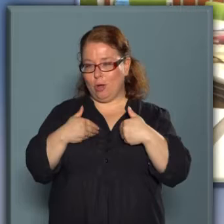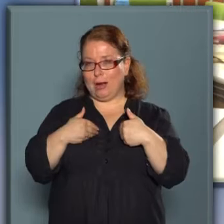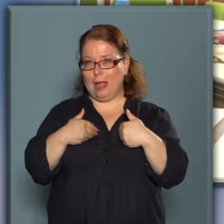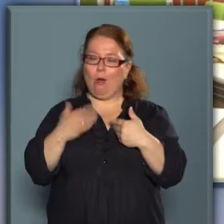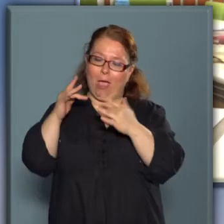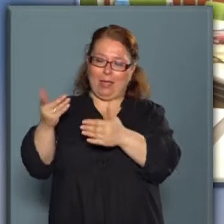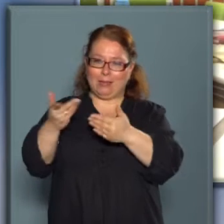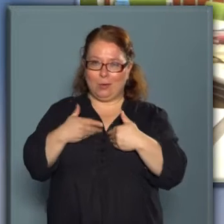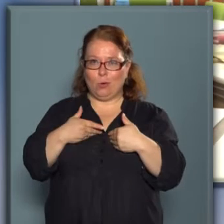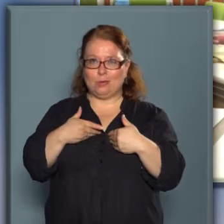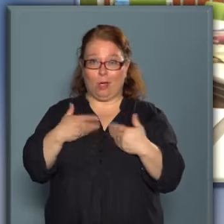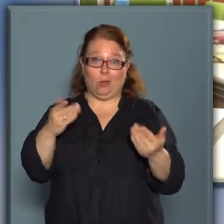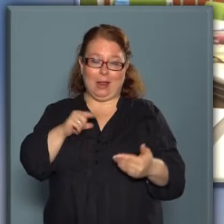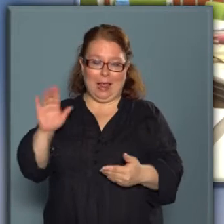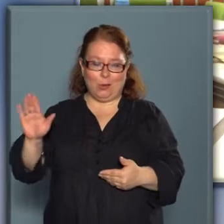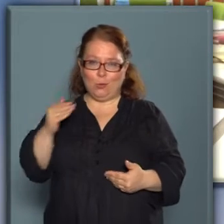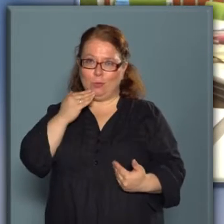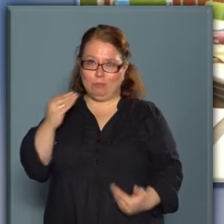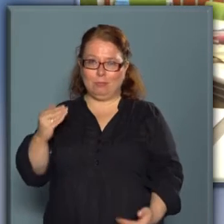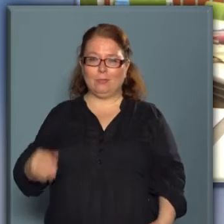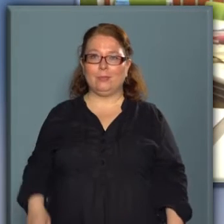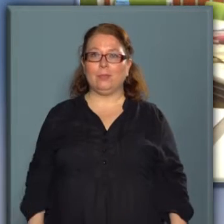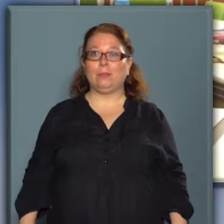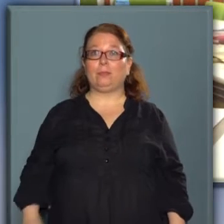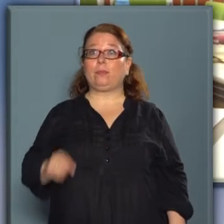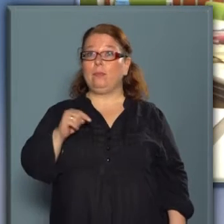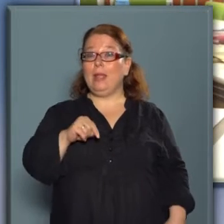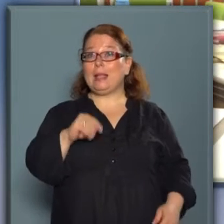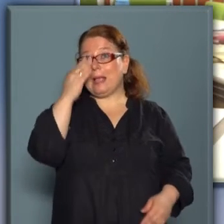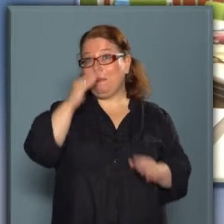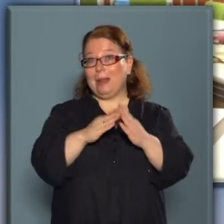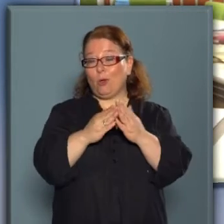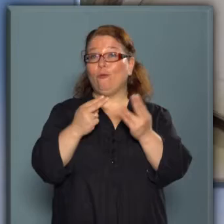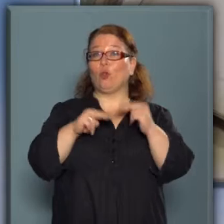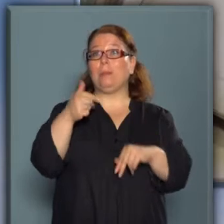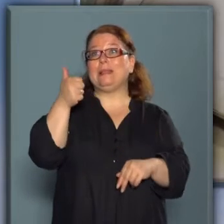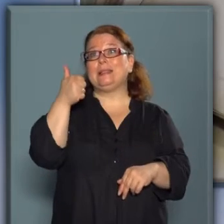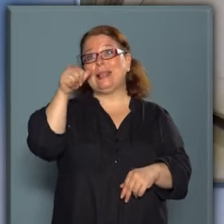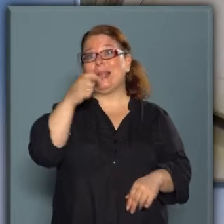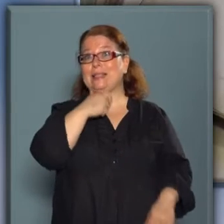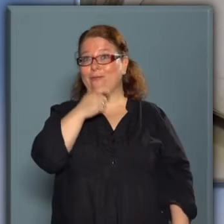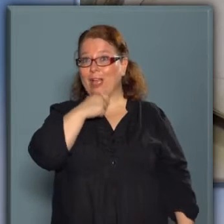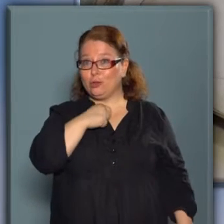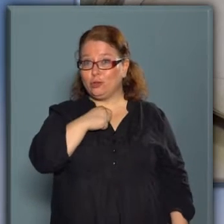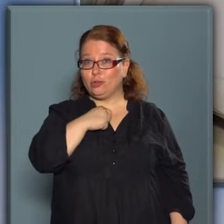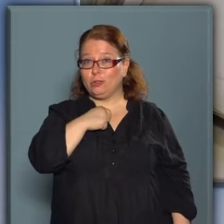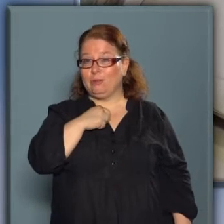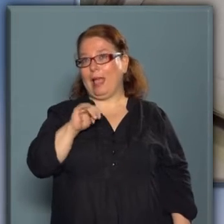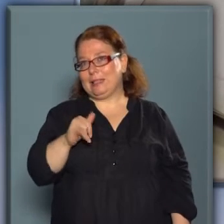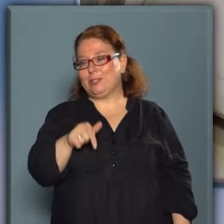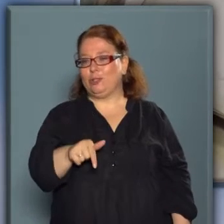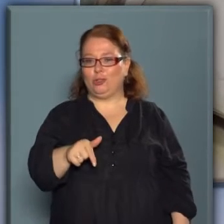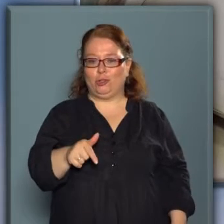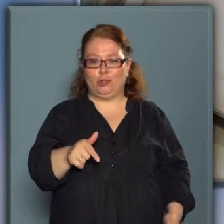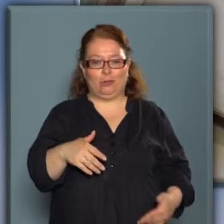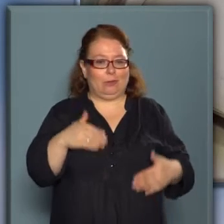gondjainkra, vagy ajándékozta nagylelkűen a Grassalkovics körnek. Ez több mint egy 100 éves emlékkönyv, hát ez is